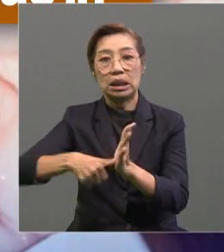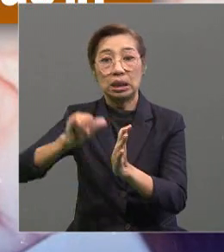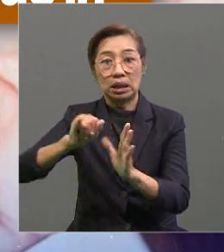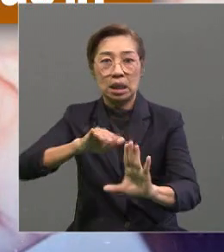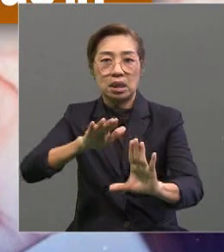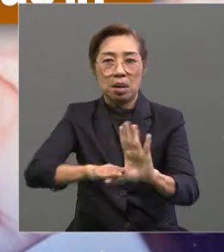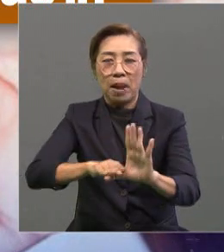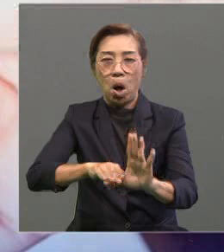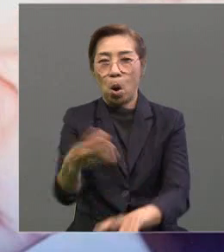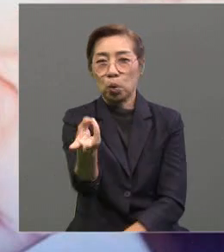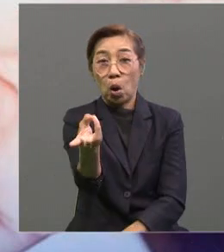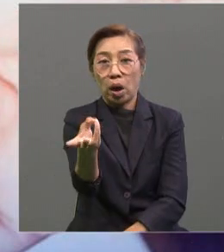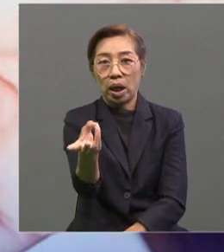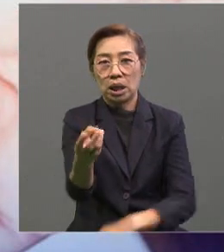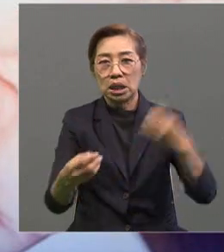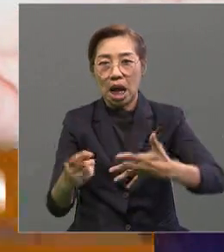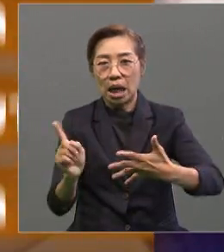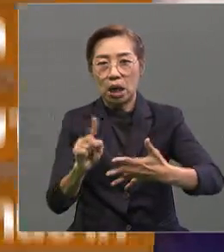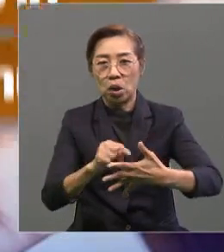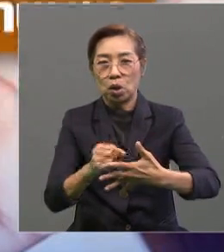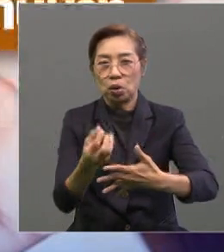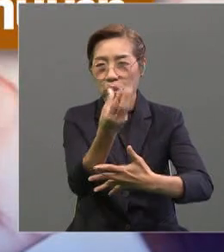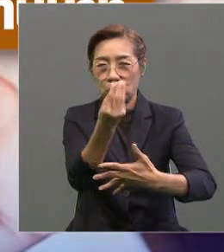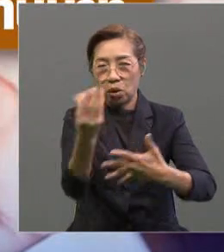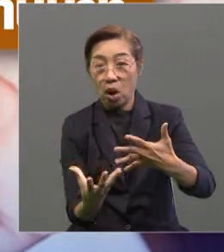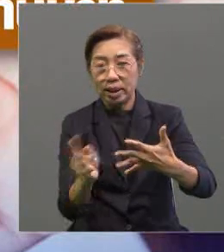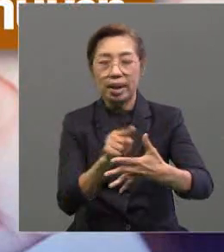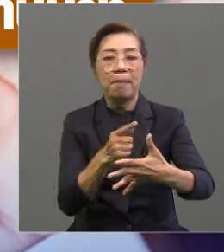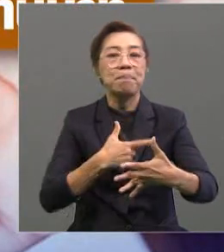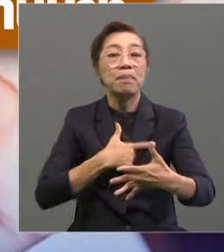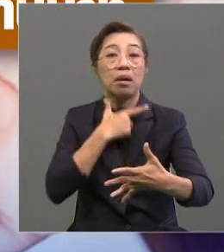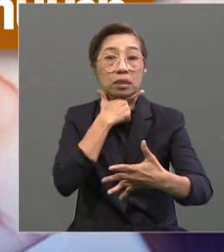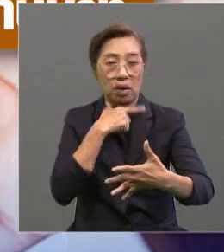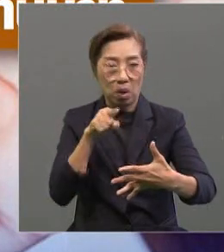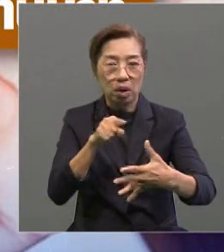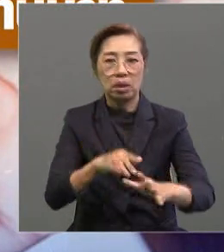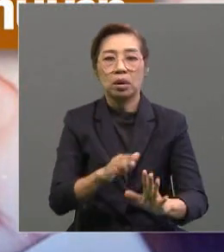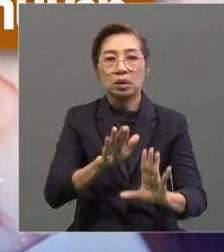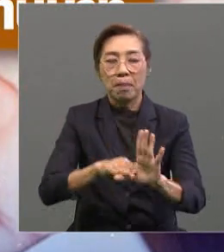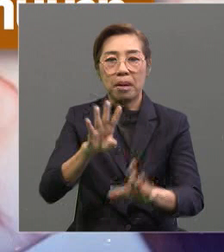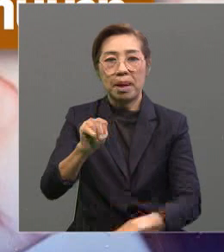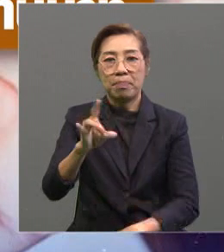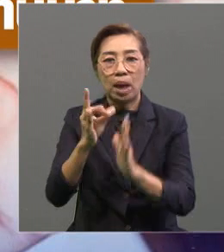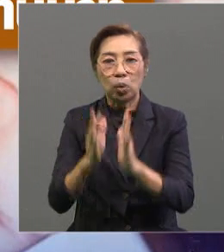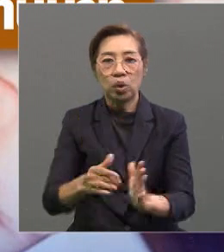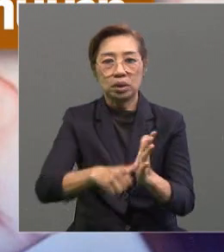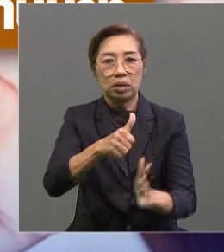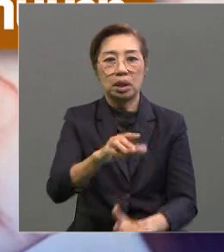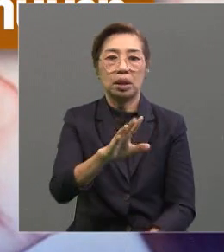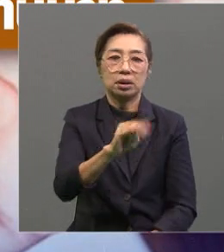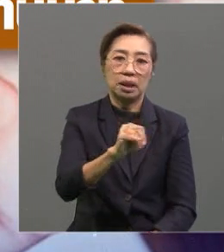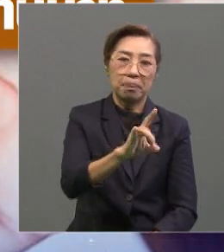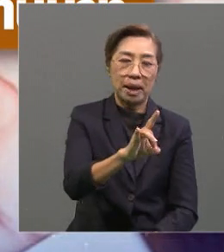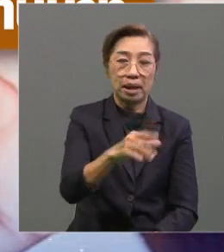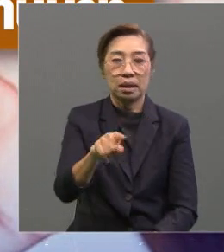ระบบน้อยที่สุด 5อันดับแรกเนี่ยนะครับแม่ฮ่องสรครับลงทะเบียน 87คนเจ้าหนี้ 48คน